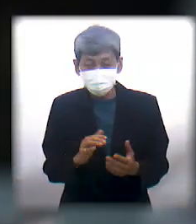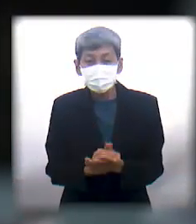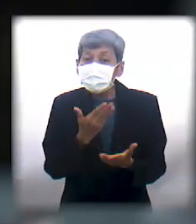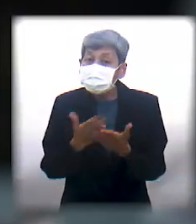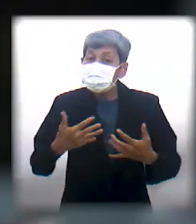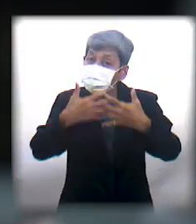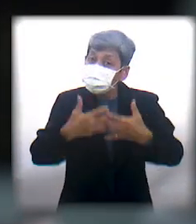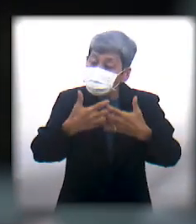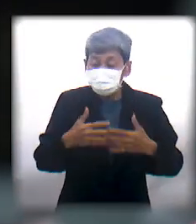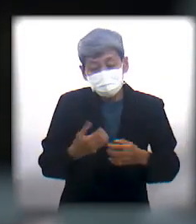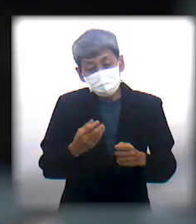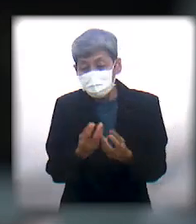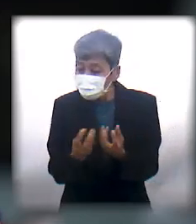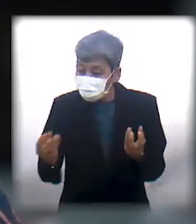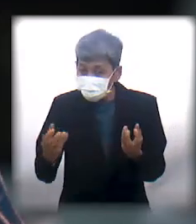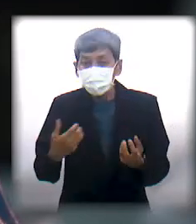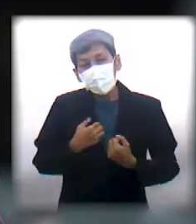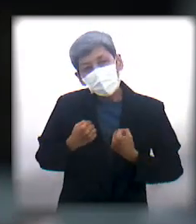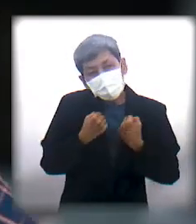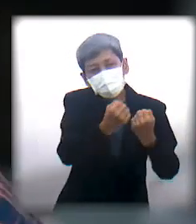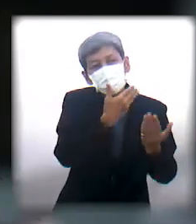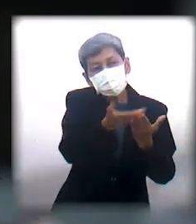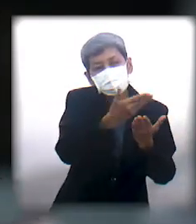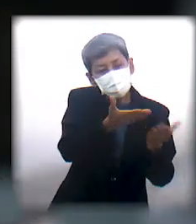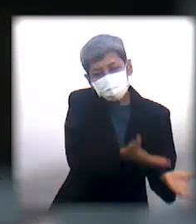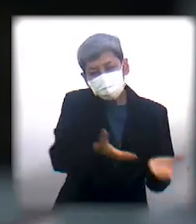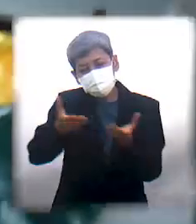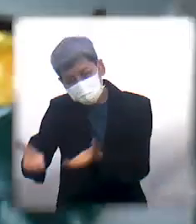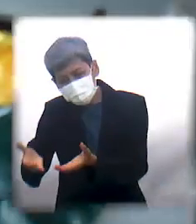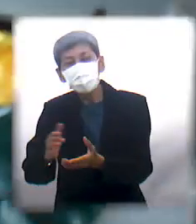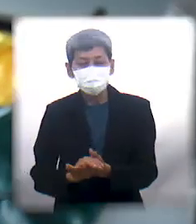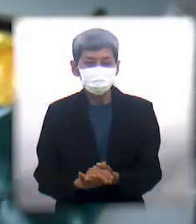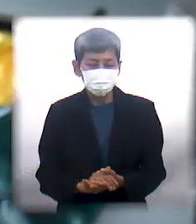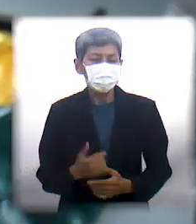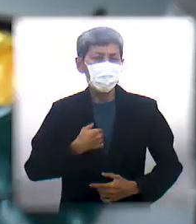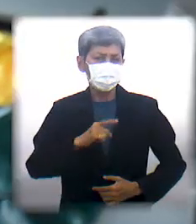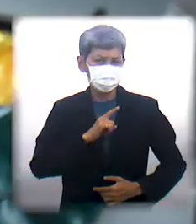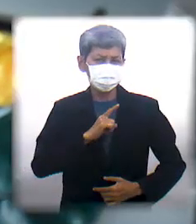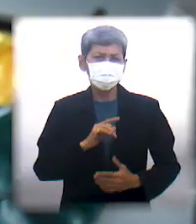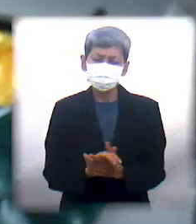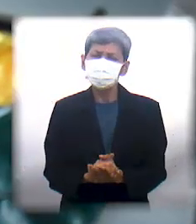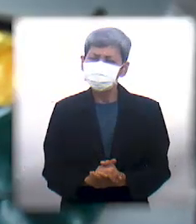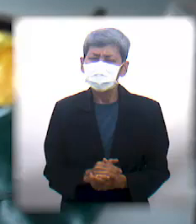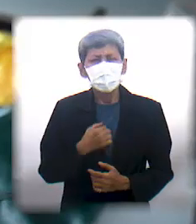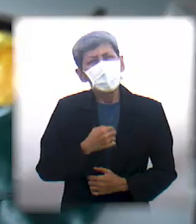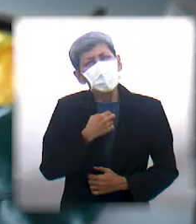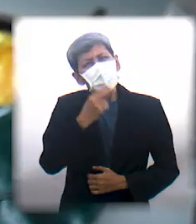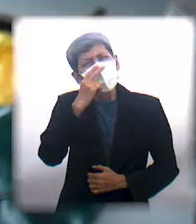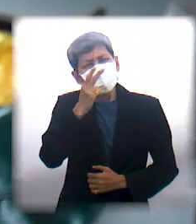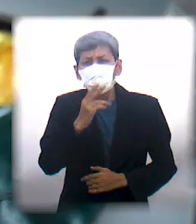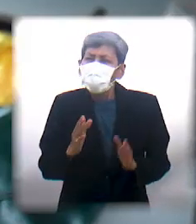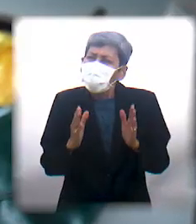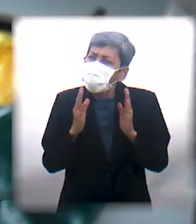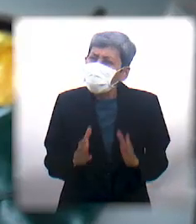ไรผมก็ไปขับรถไปให้เขาไม่ต้องไปคือแทงแม้นบางครั้งคนเรา